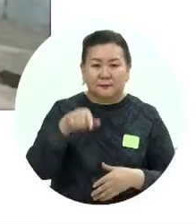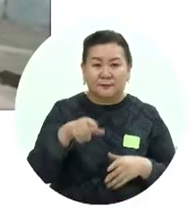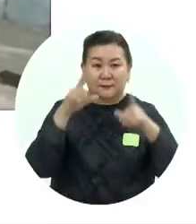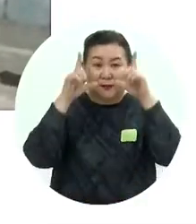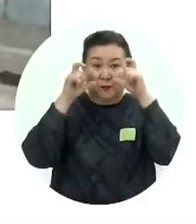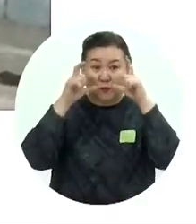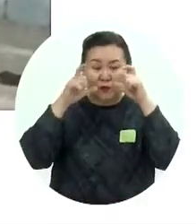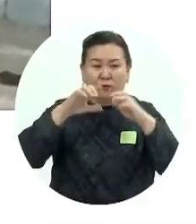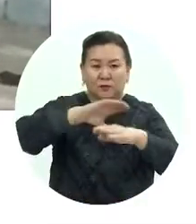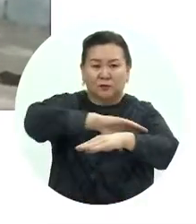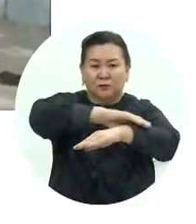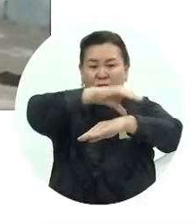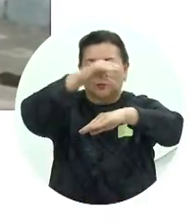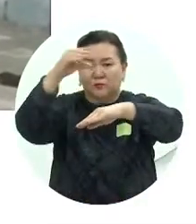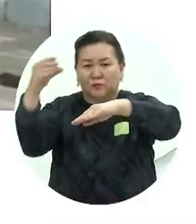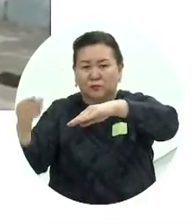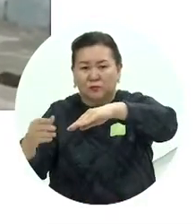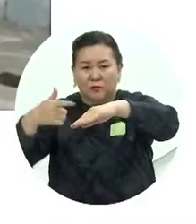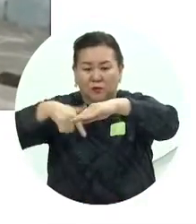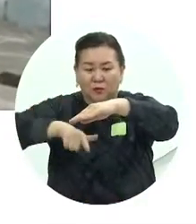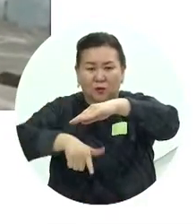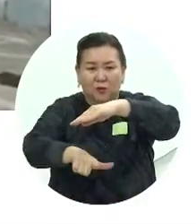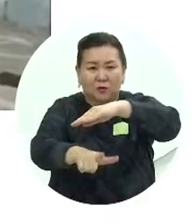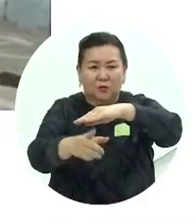Зарим мөн ар хэлбэрээр оршиж байгаа мөслөг